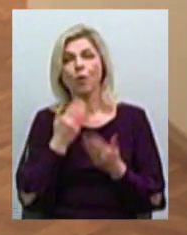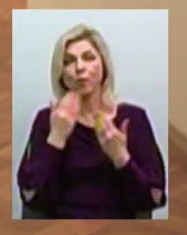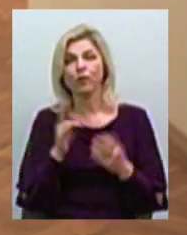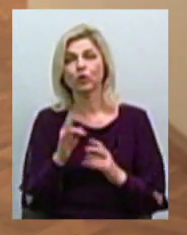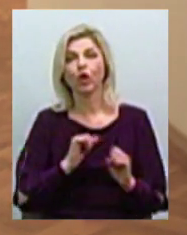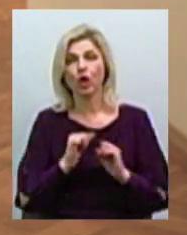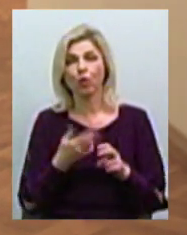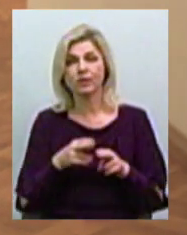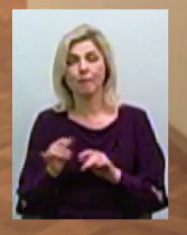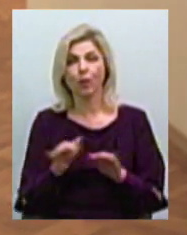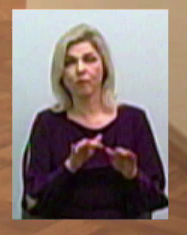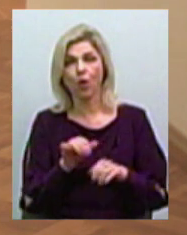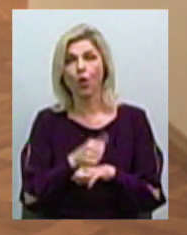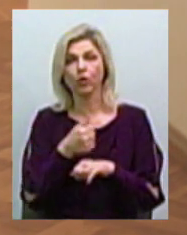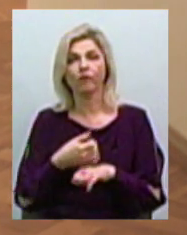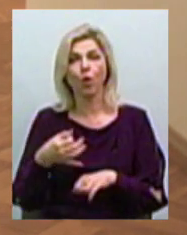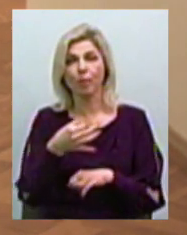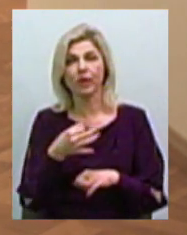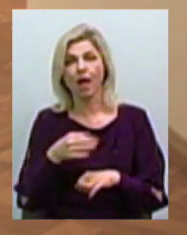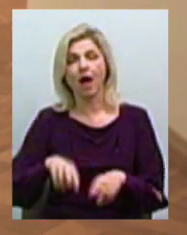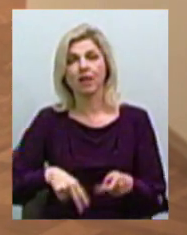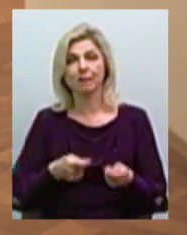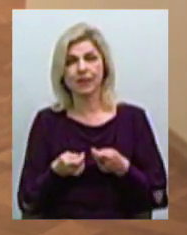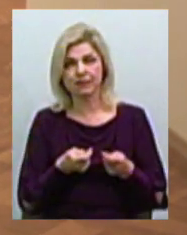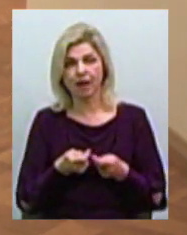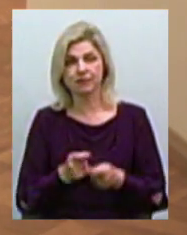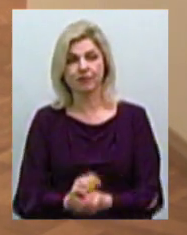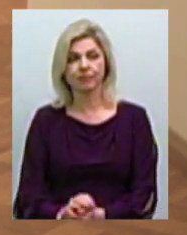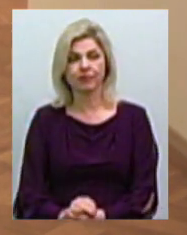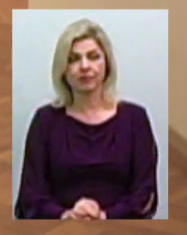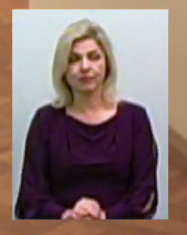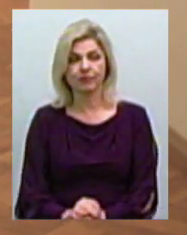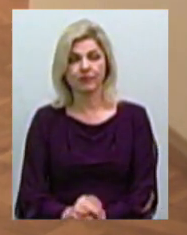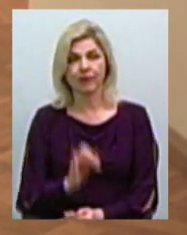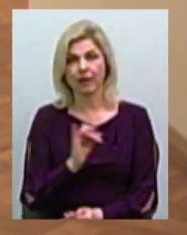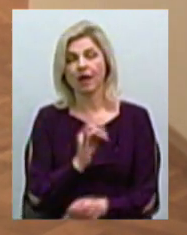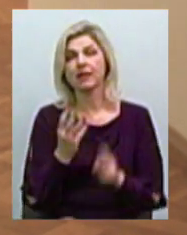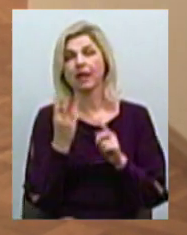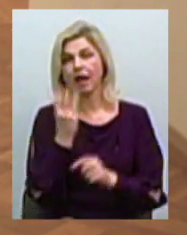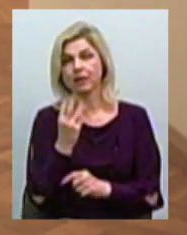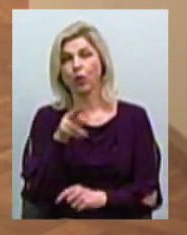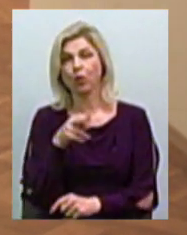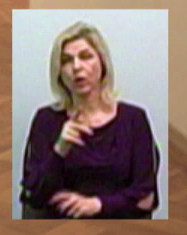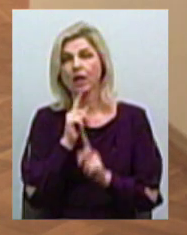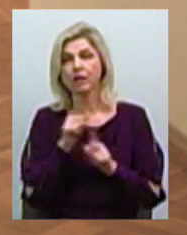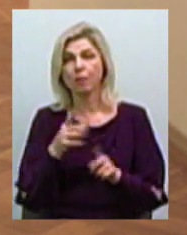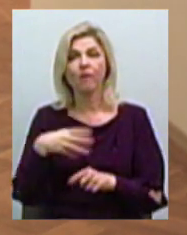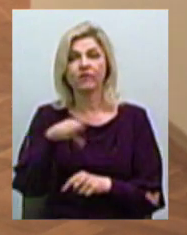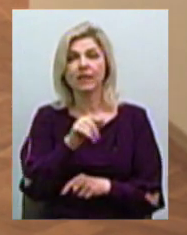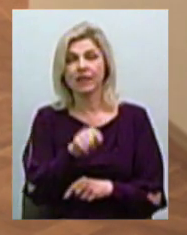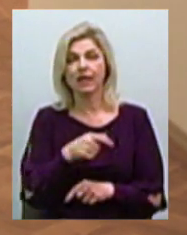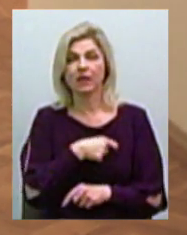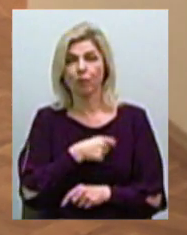всіма процесами голова обласної адміністрації. І начебто на 3 грудня не буде всіх тих депутатів,